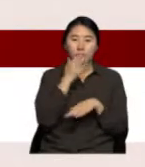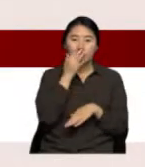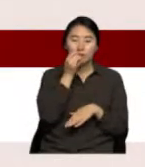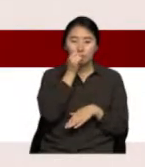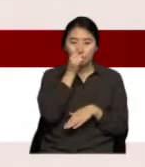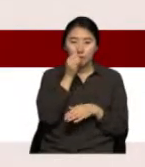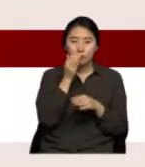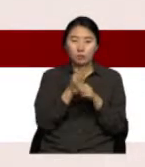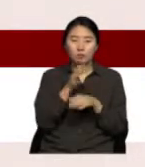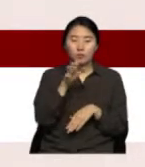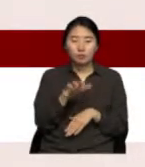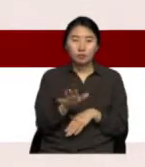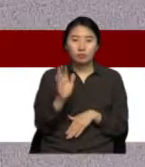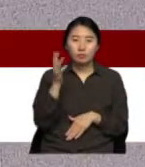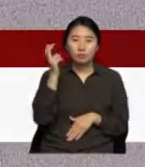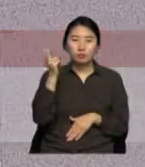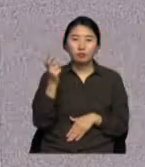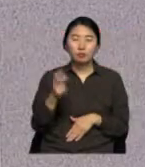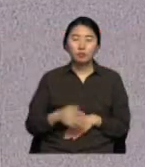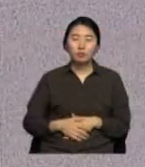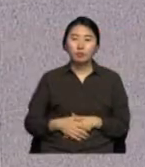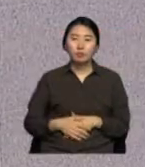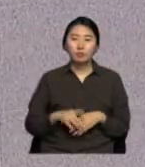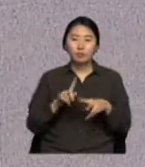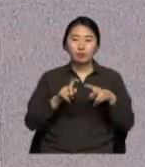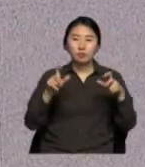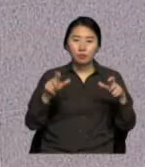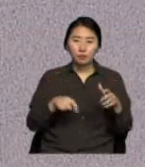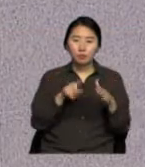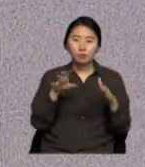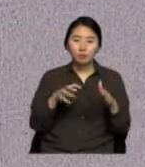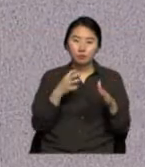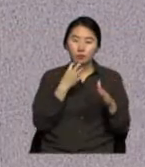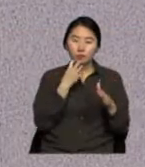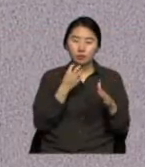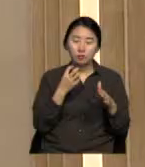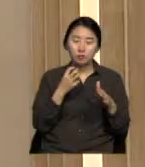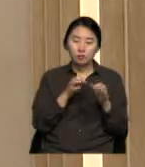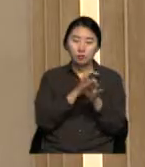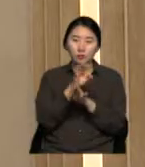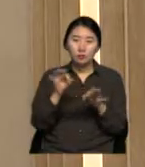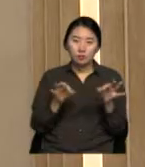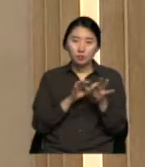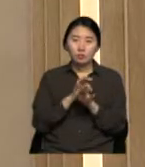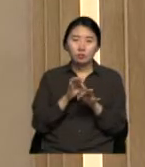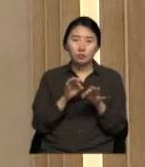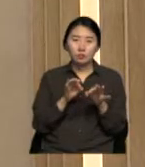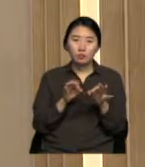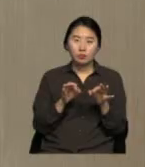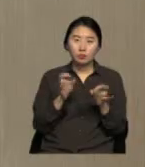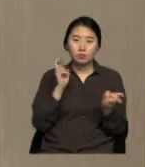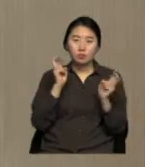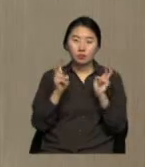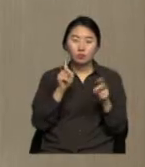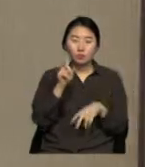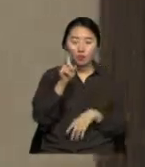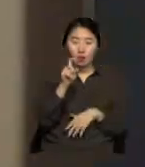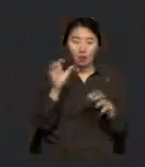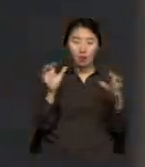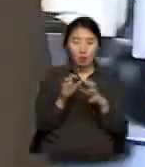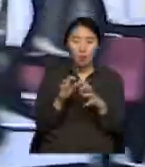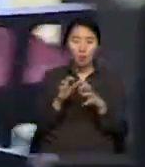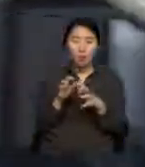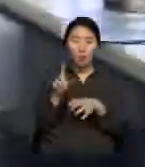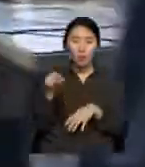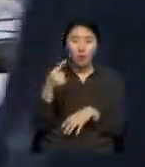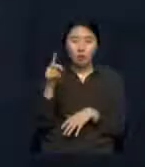그런 전초기지가 바로 이곳이다. 서대문군의 사회적 경제기업은 사회적 기업 11개, 협동조합